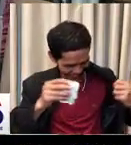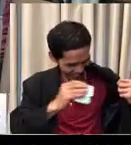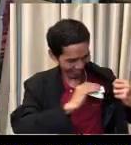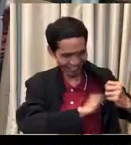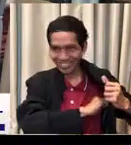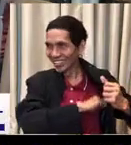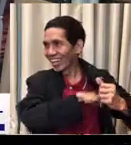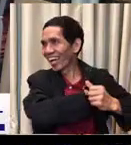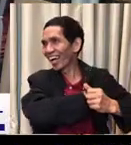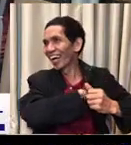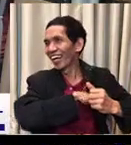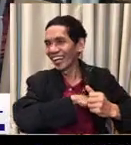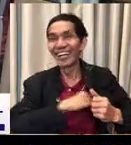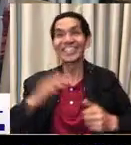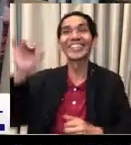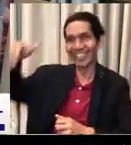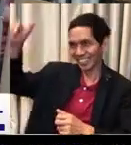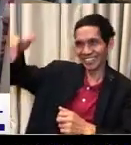10% ako dyan.